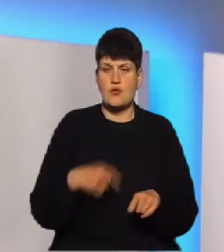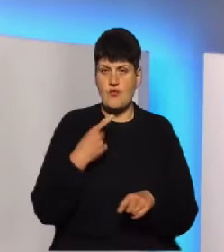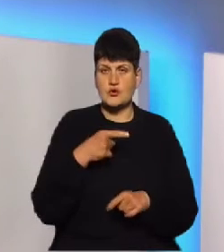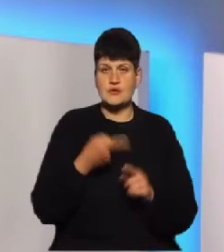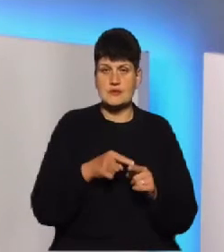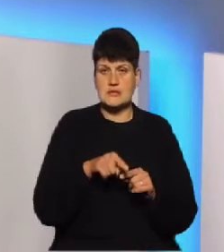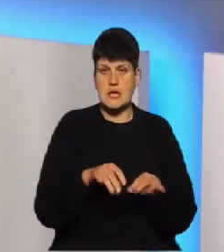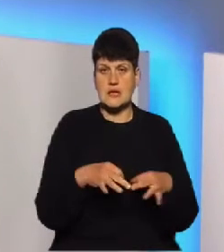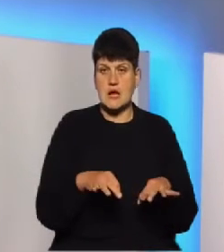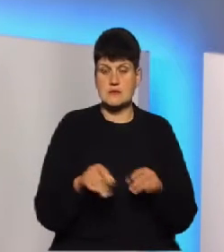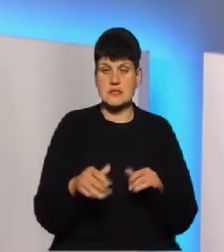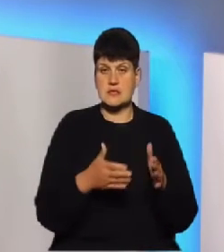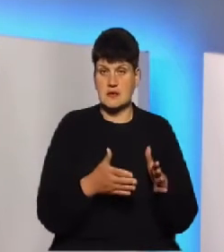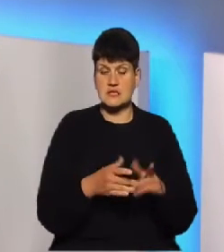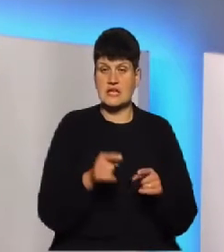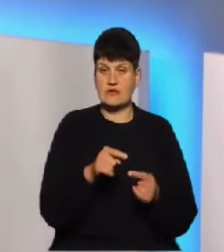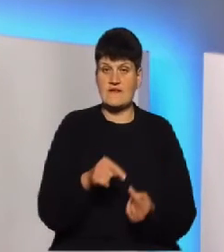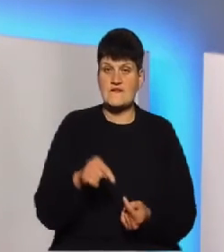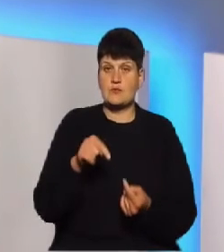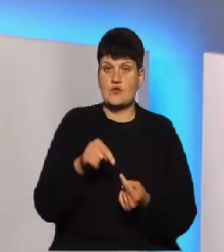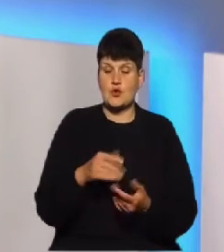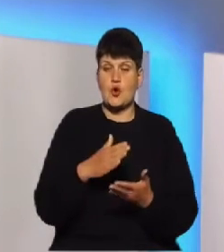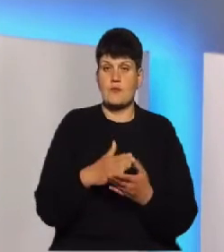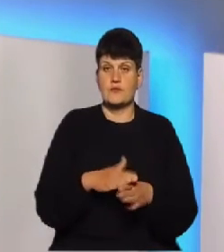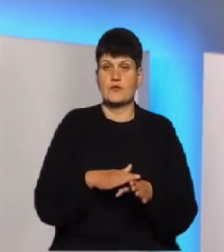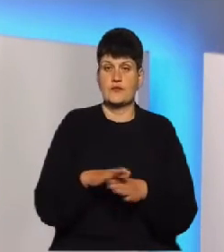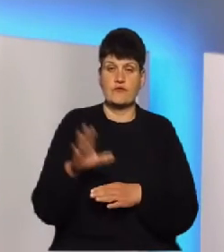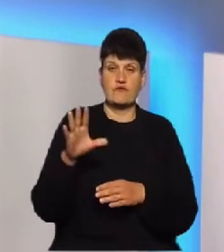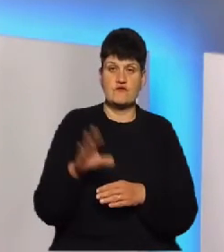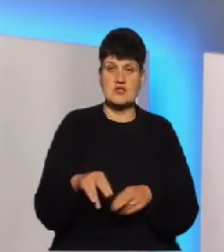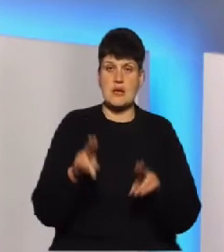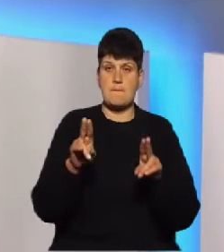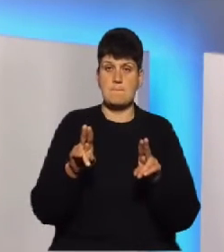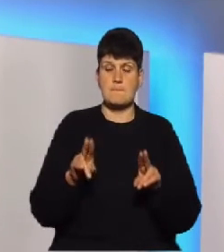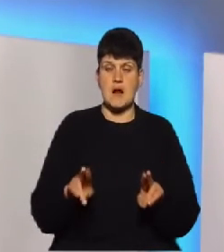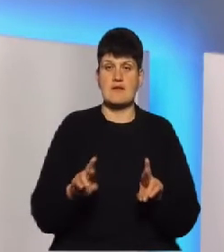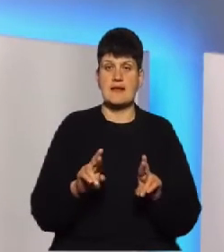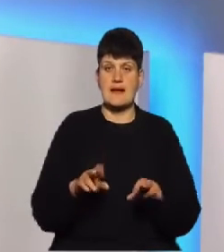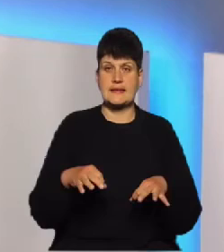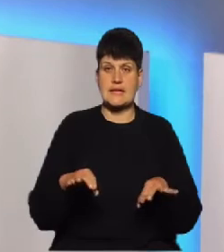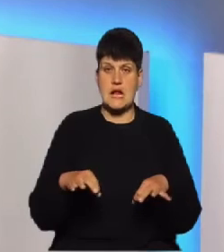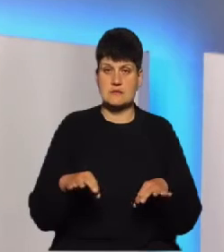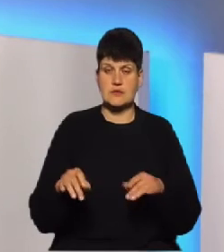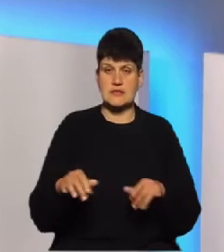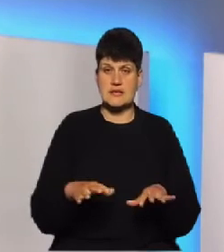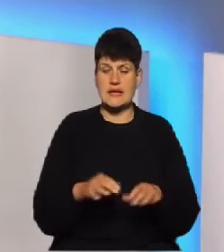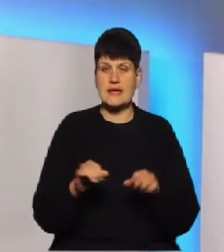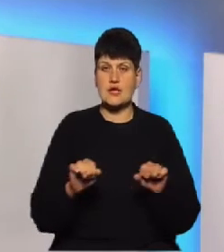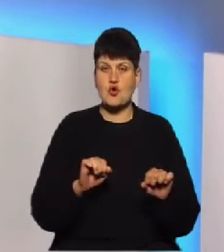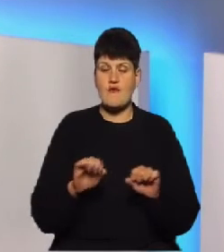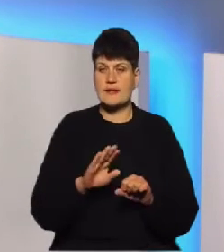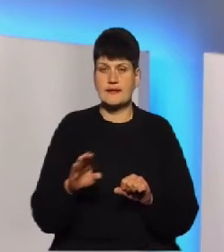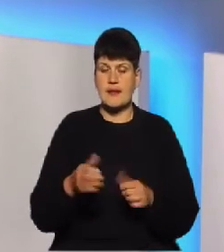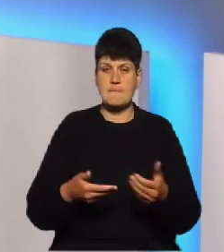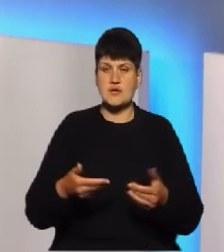засіб, і вони відповідно мають тоді дотримуватись всіх правил як транспортний засіб, тобто керувати не по пішохідних